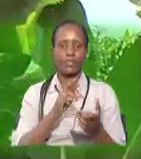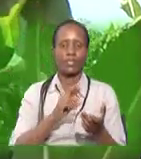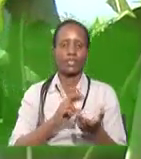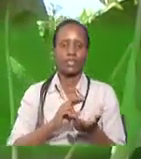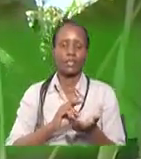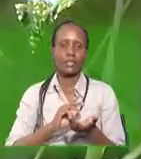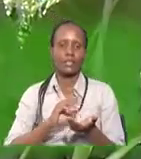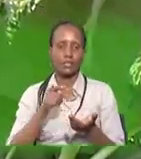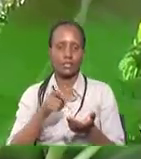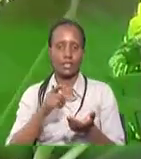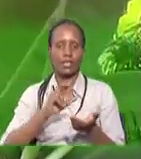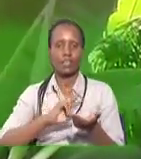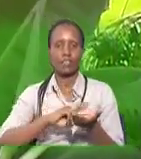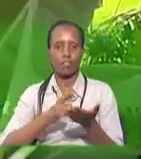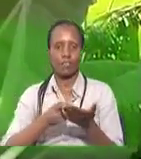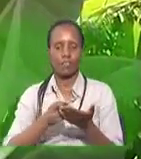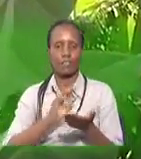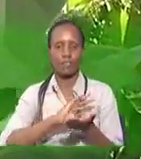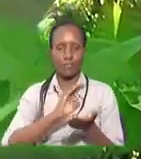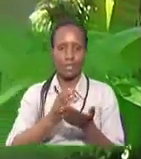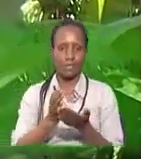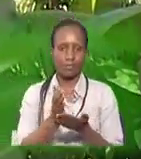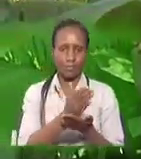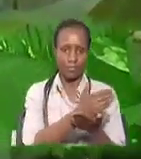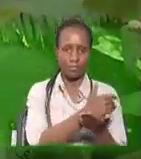Revolving fund, sisi hatukuwa tunajua hapo hawali.